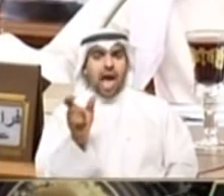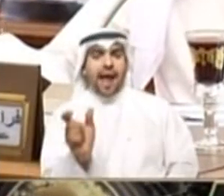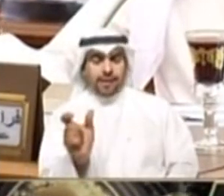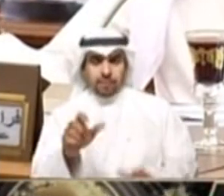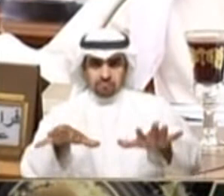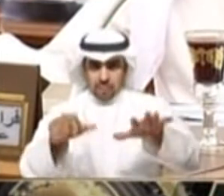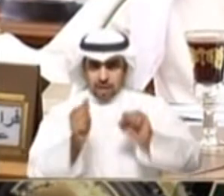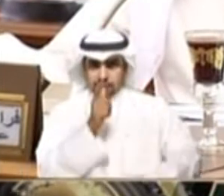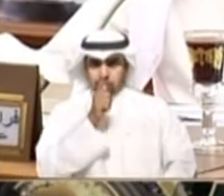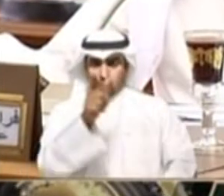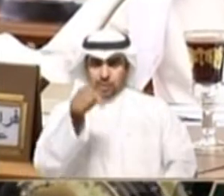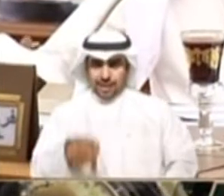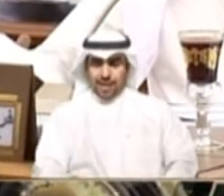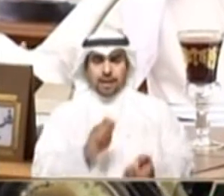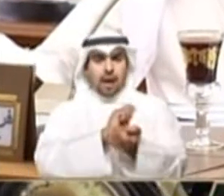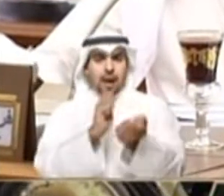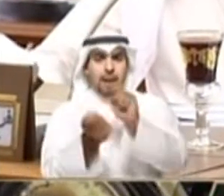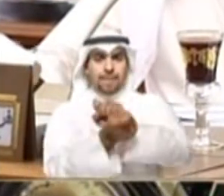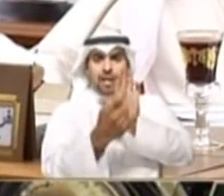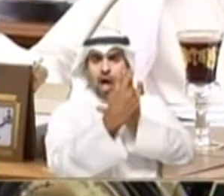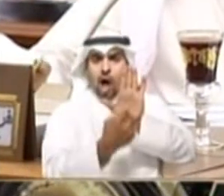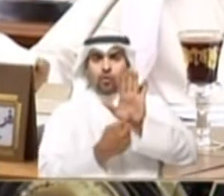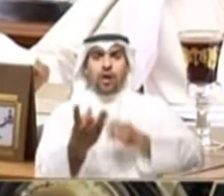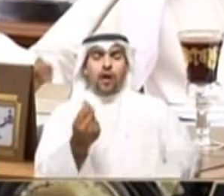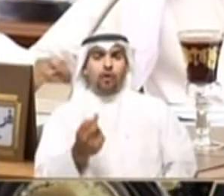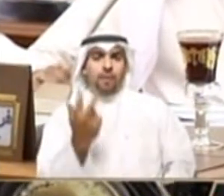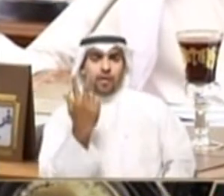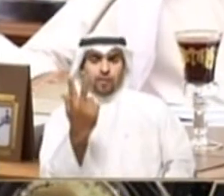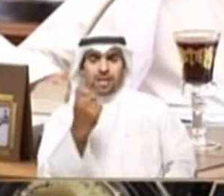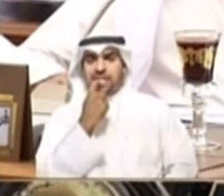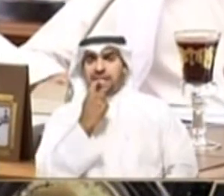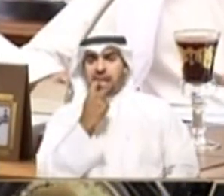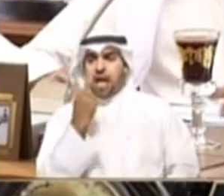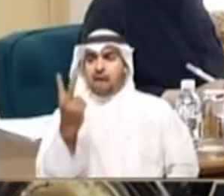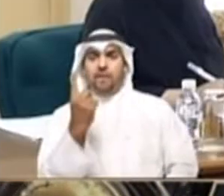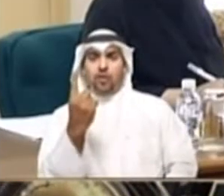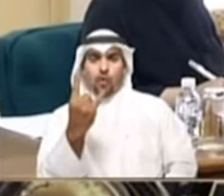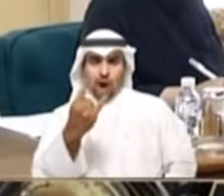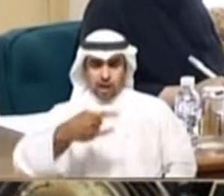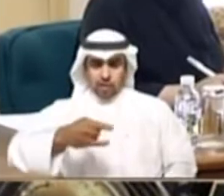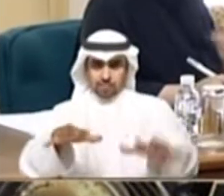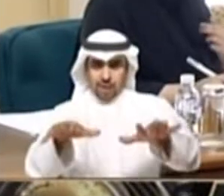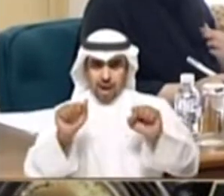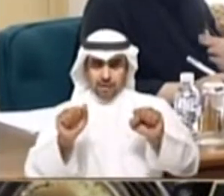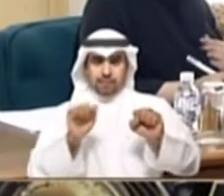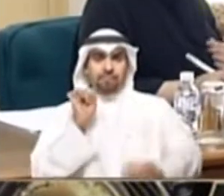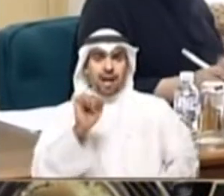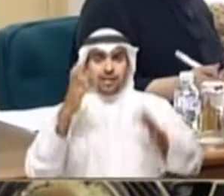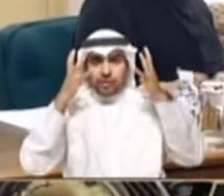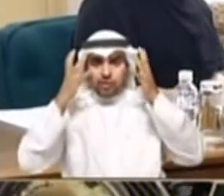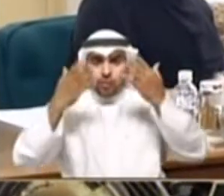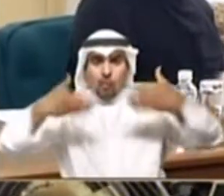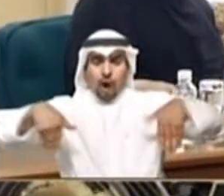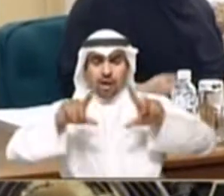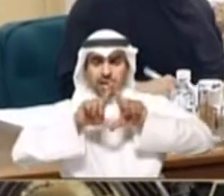الاقتراحات بقوانين المتعلقة بالقانون رقم 8 لسنة 2010 في شأن المعاقين فقد أقرتها لجنة ذوي